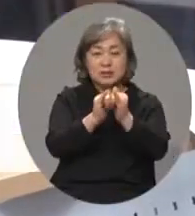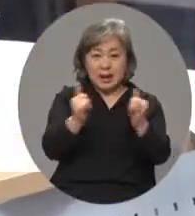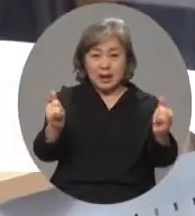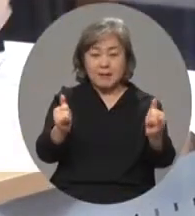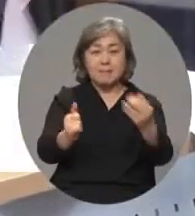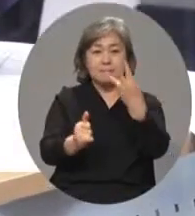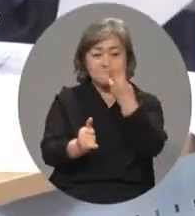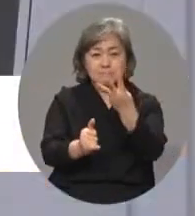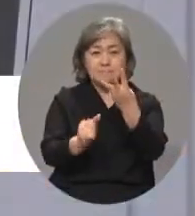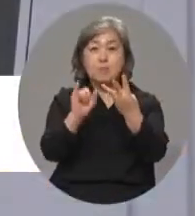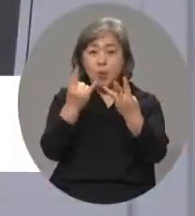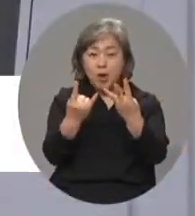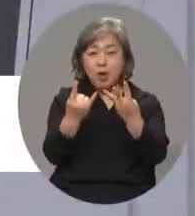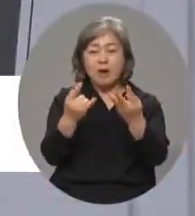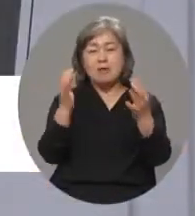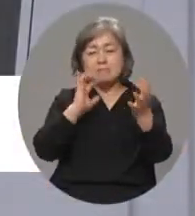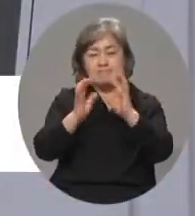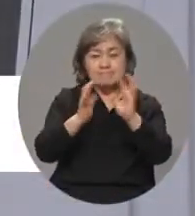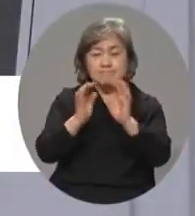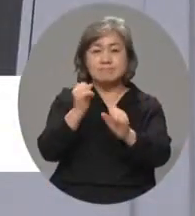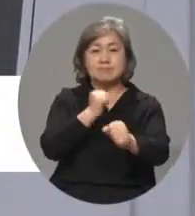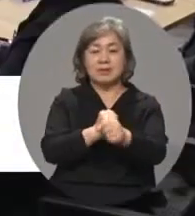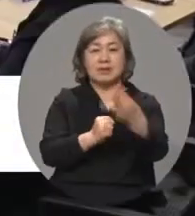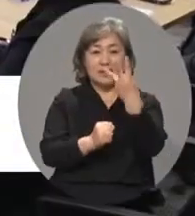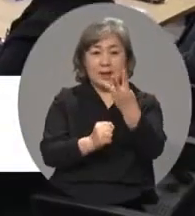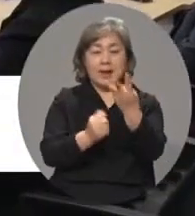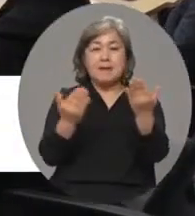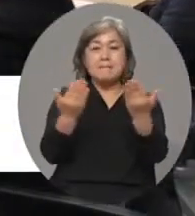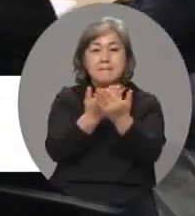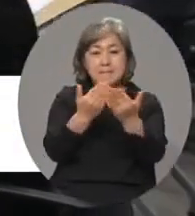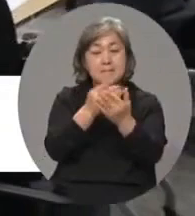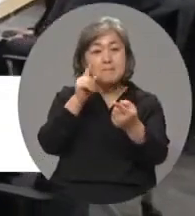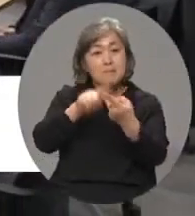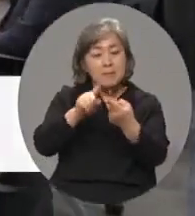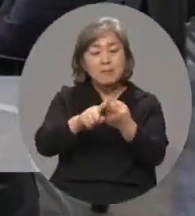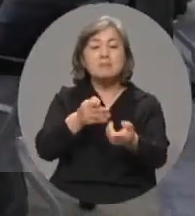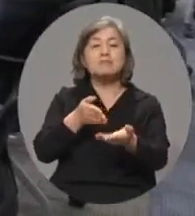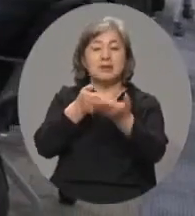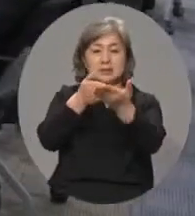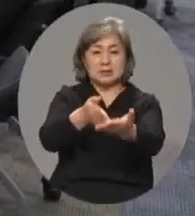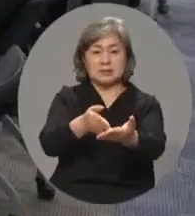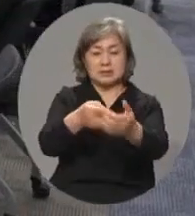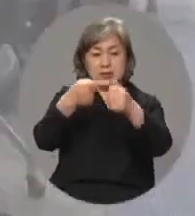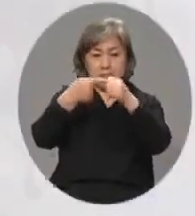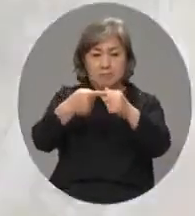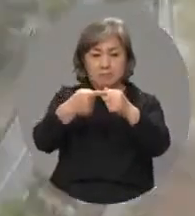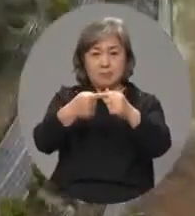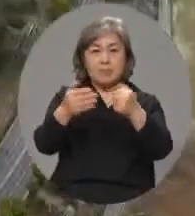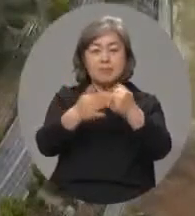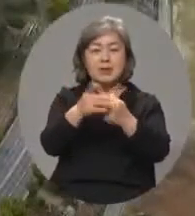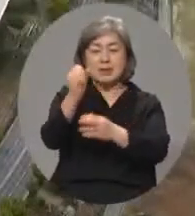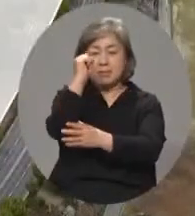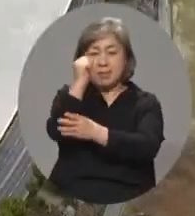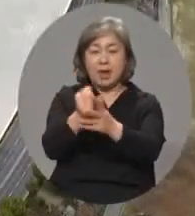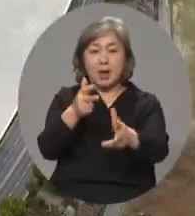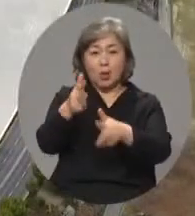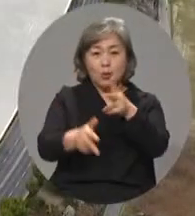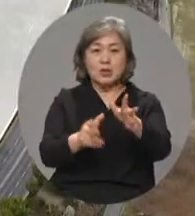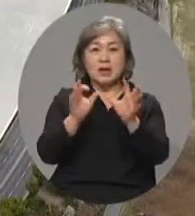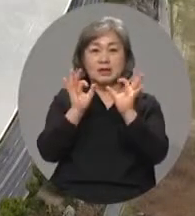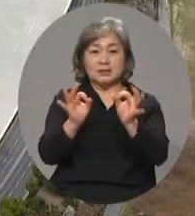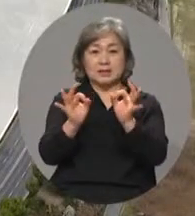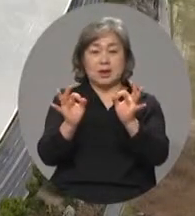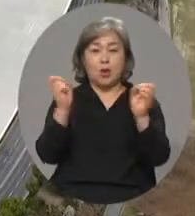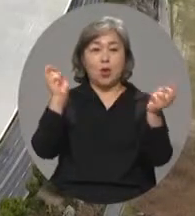3차례에 걸친 치열한 부위를 통해 3가지 개발한 을 제시했습니다 첫 번째는 해 공장 부지의 금융업무